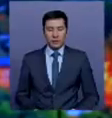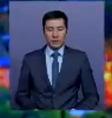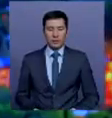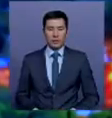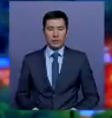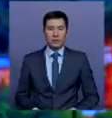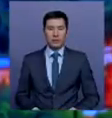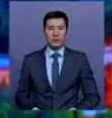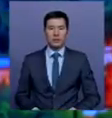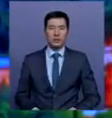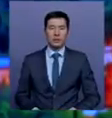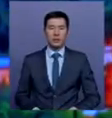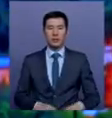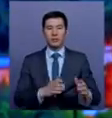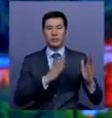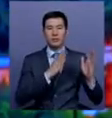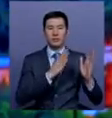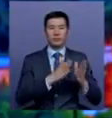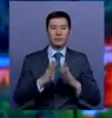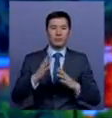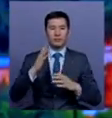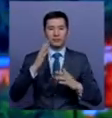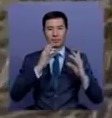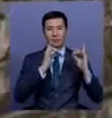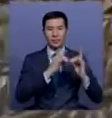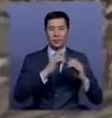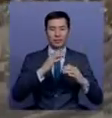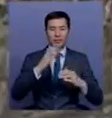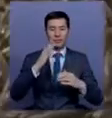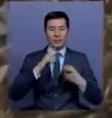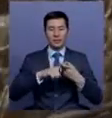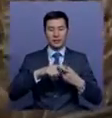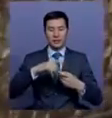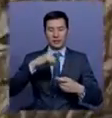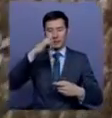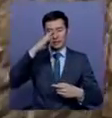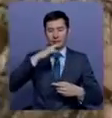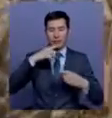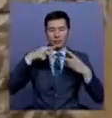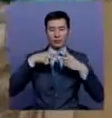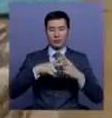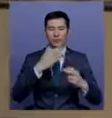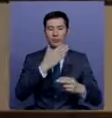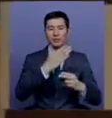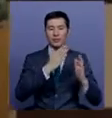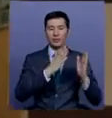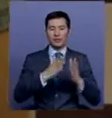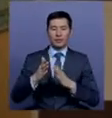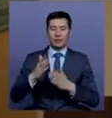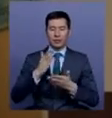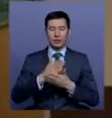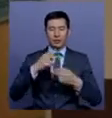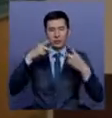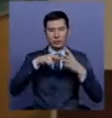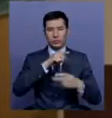Жатақханаларда дезинфекция жұмыстары қалыпты жүріп жатыр. Мәселен, Әл-Фараби атындағы Қазақ ұлттық университетінде әлі де болса үйіне қайтпаған